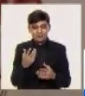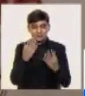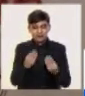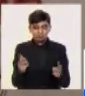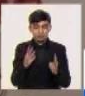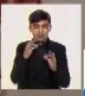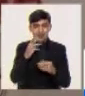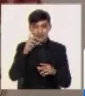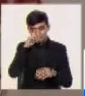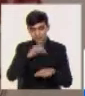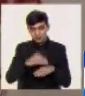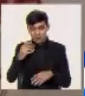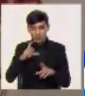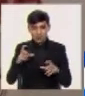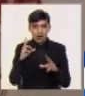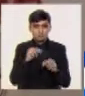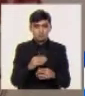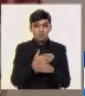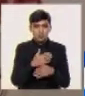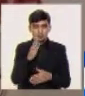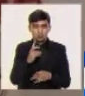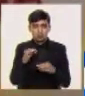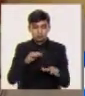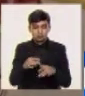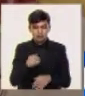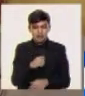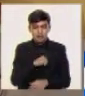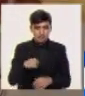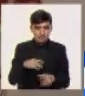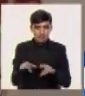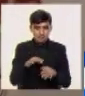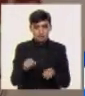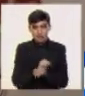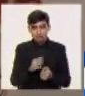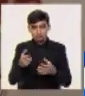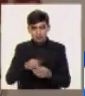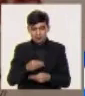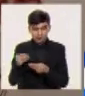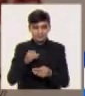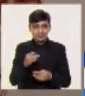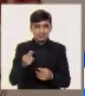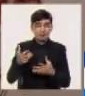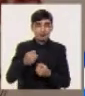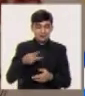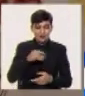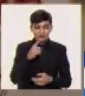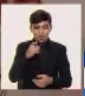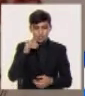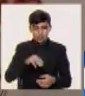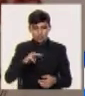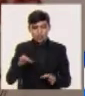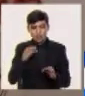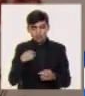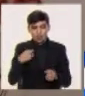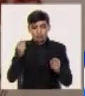из акимата обещали нам помочь. А на деле получается, я бегаю, сдаю бумаги, чтобы получить деньги. А о положенных 100 тысячах тенге я узнала